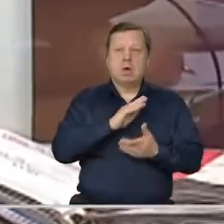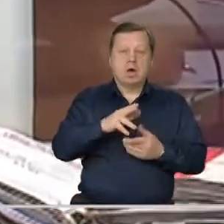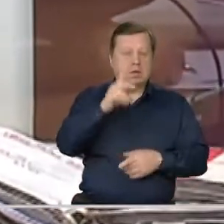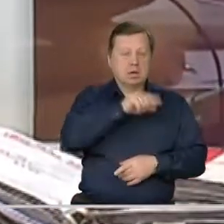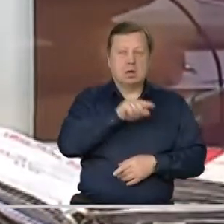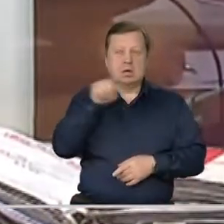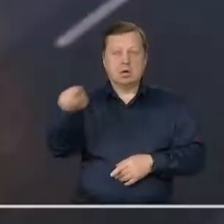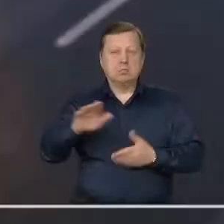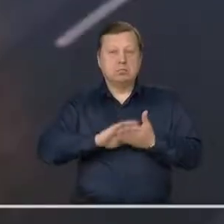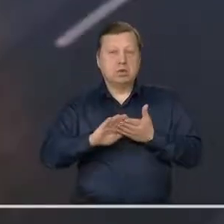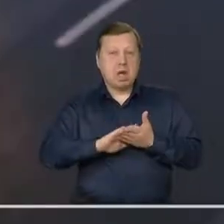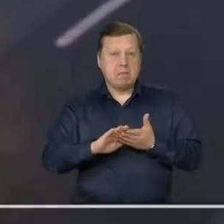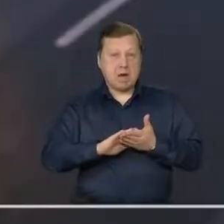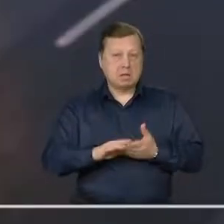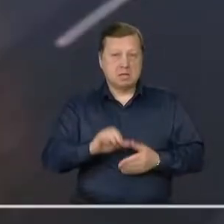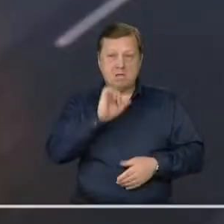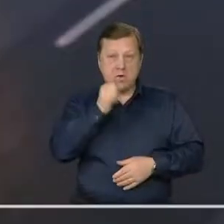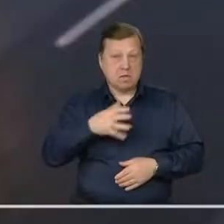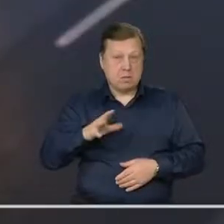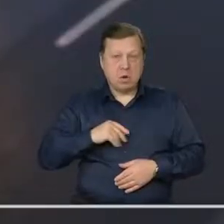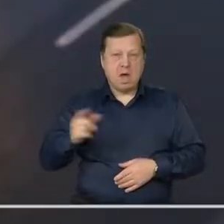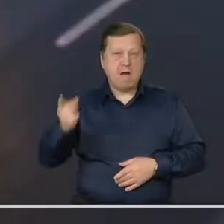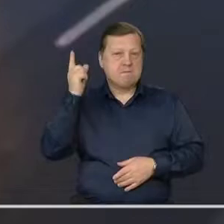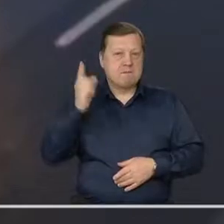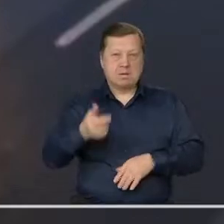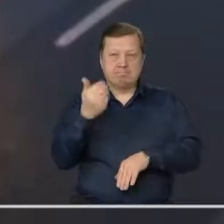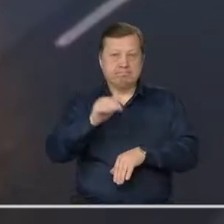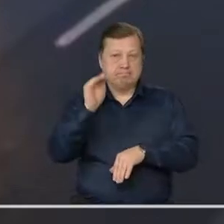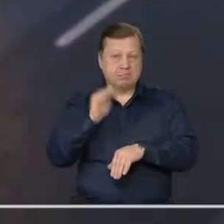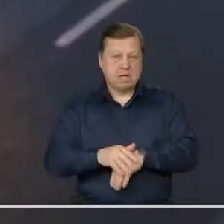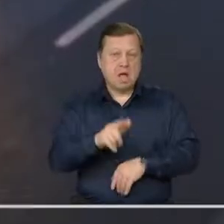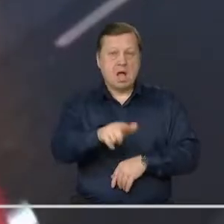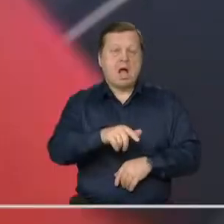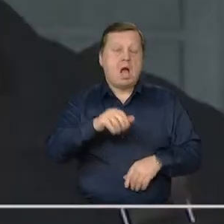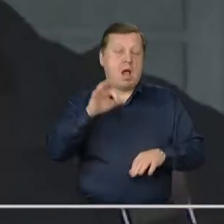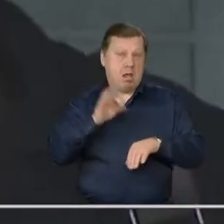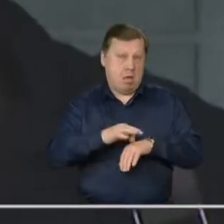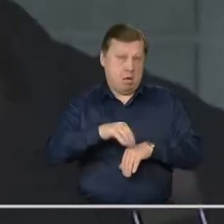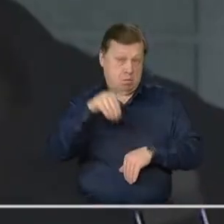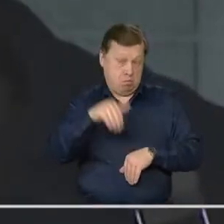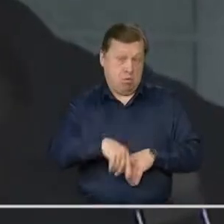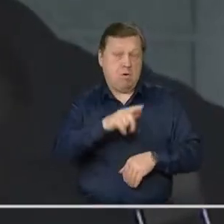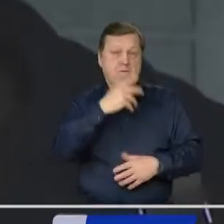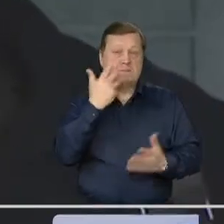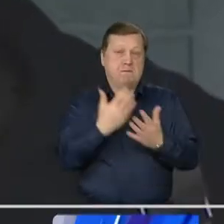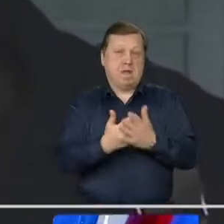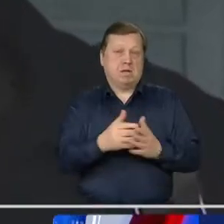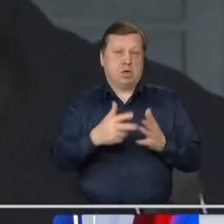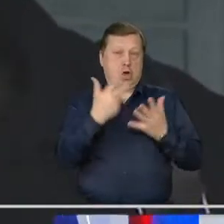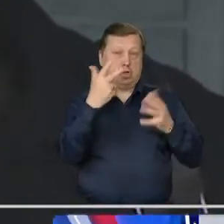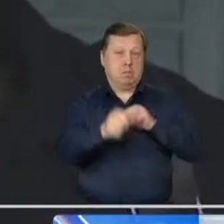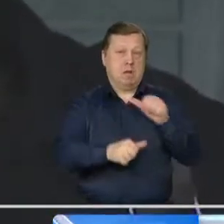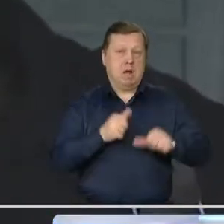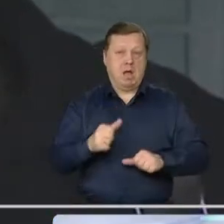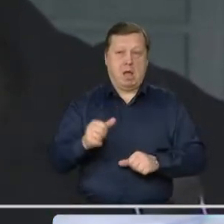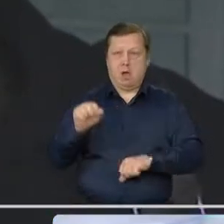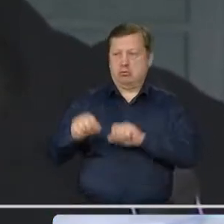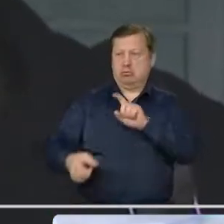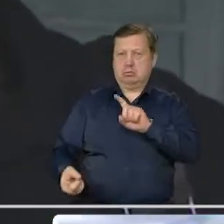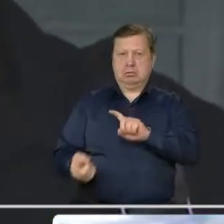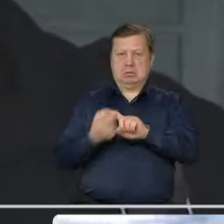przepraszam nie może pogodzić się z wyrokiem Tym bardziej że lekarz mógł trafić do więzienia na 8 lat a ten sąd zawiesza na